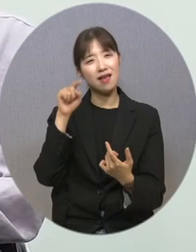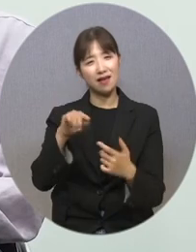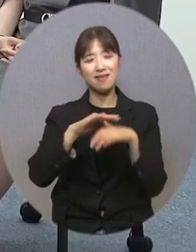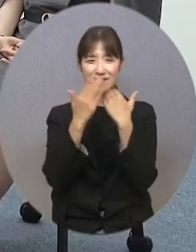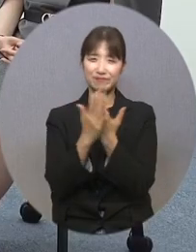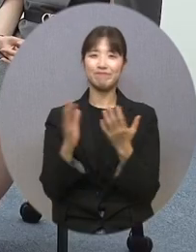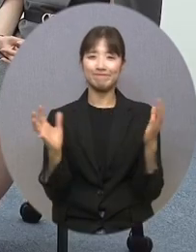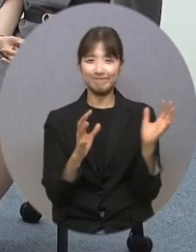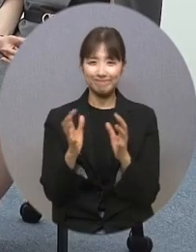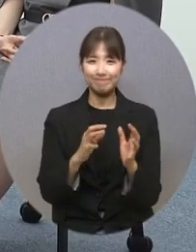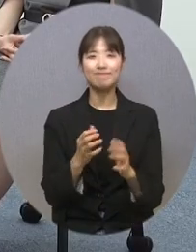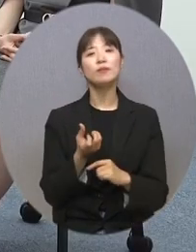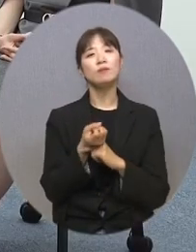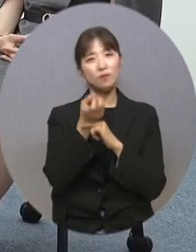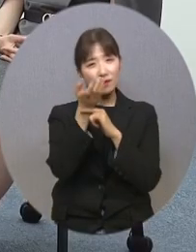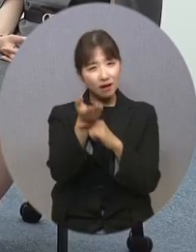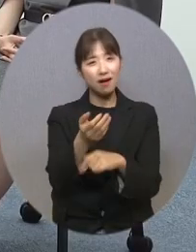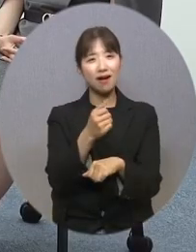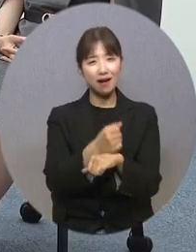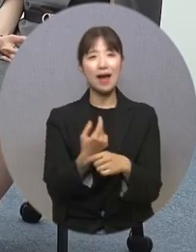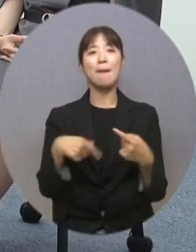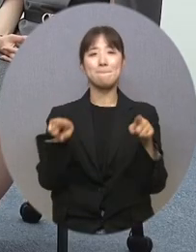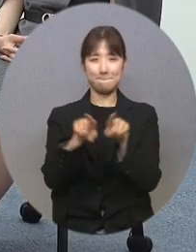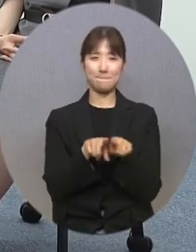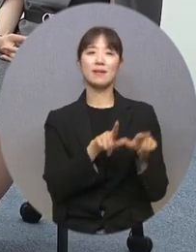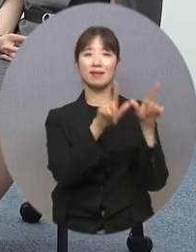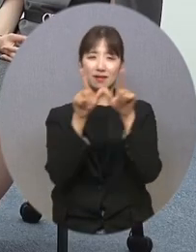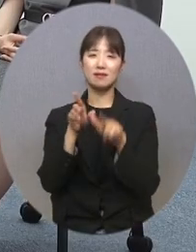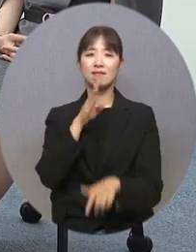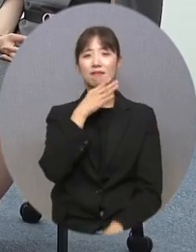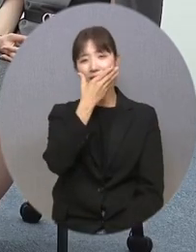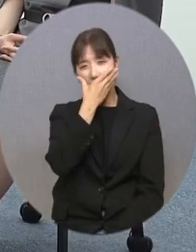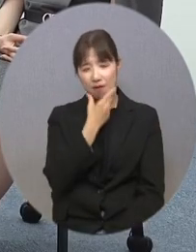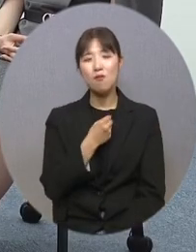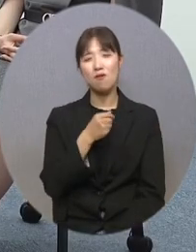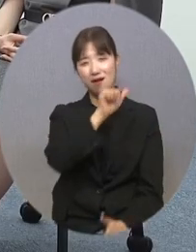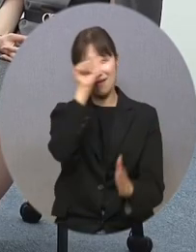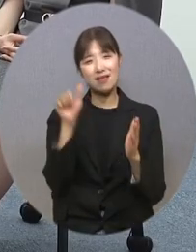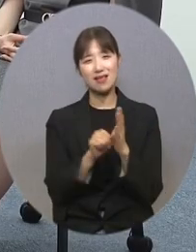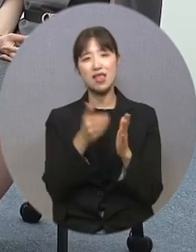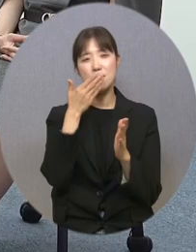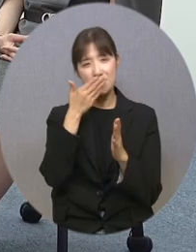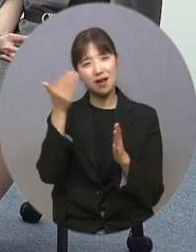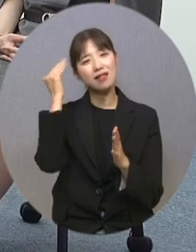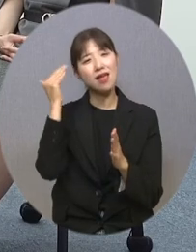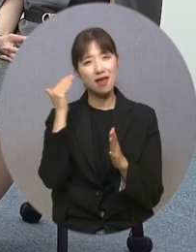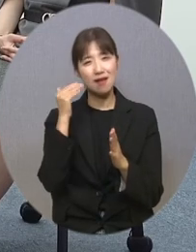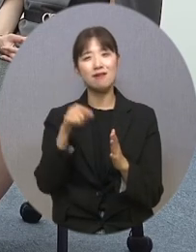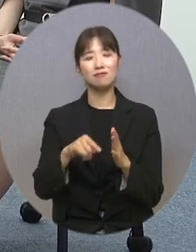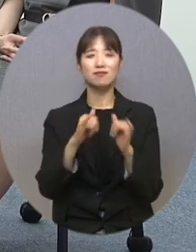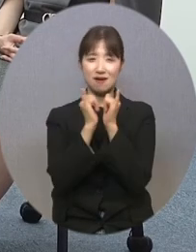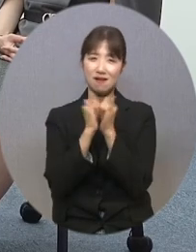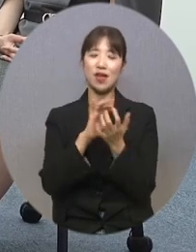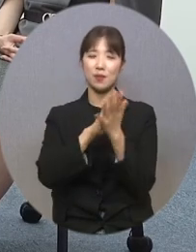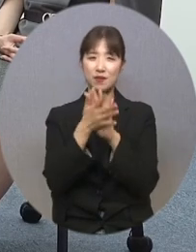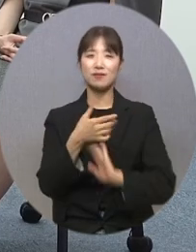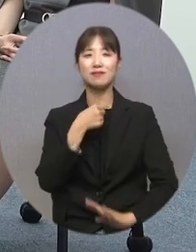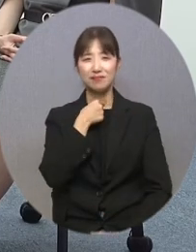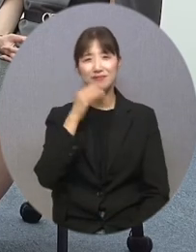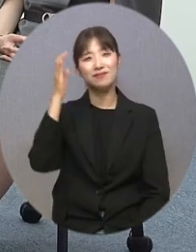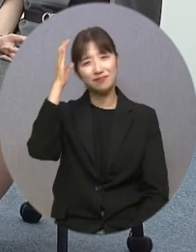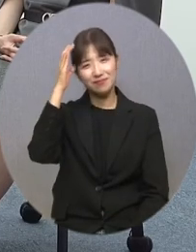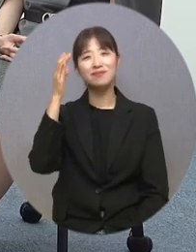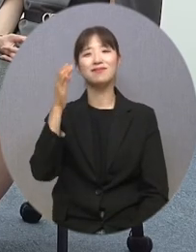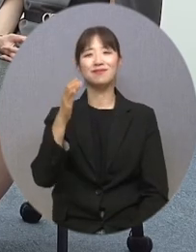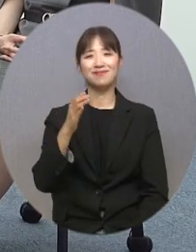1 전달이 되어서 왜 함께 가는 공존하는 정말 행복한 삶으로 좀 대한민국 을 펴냈으며 는 파랑으로